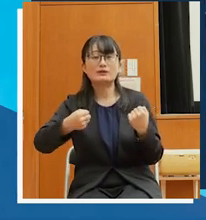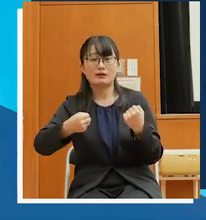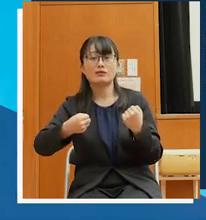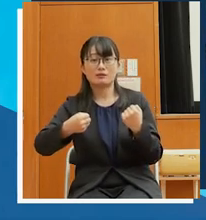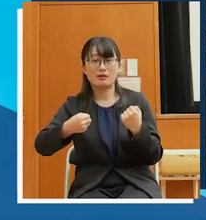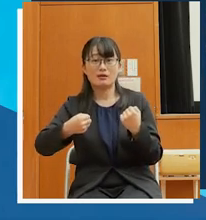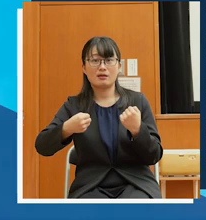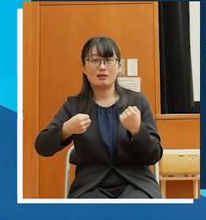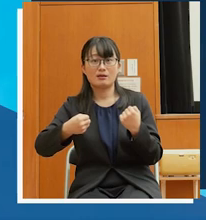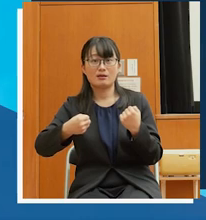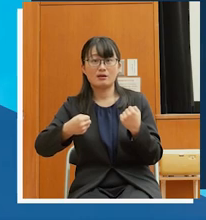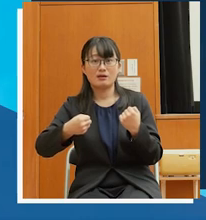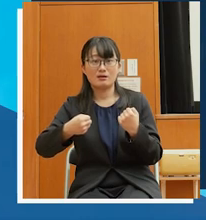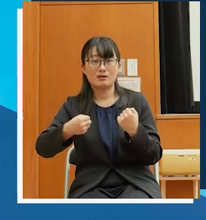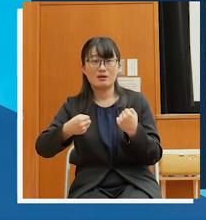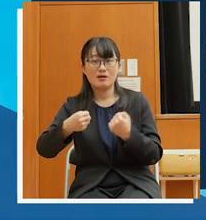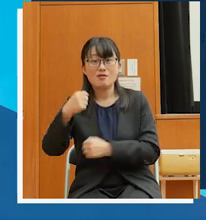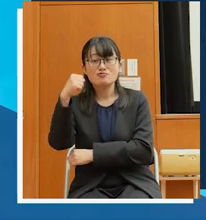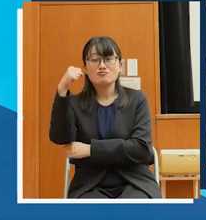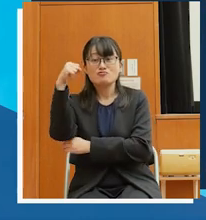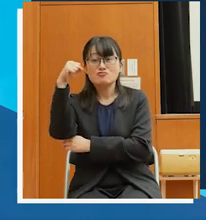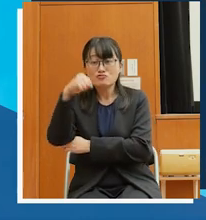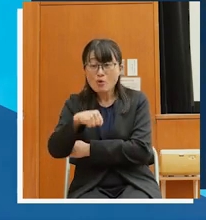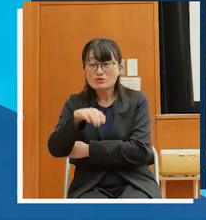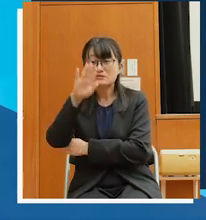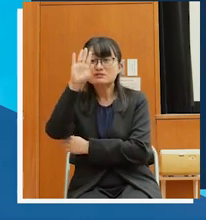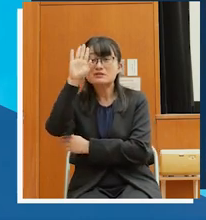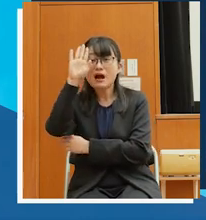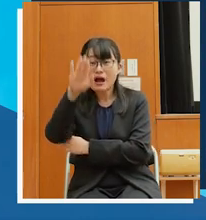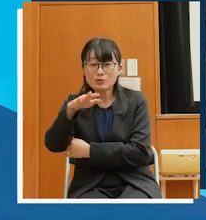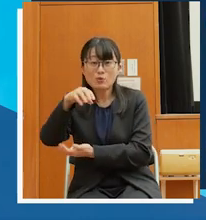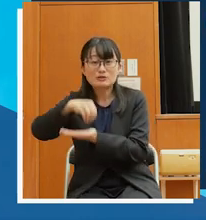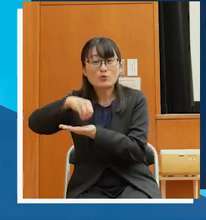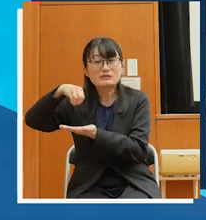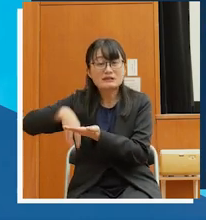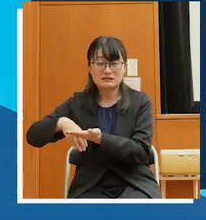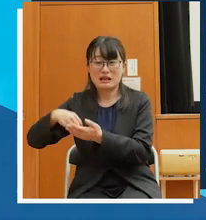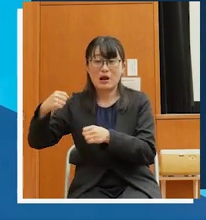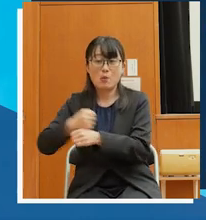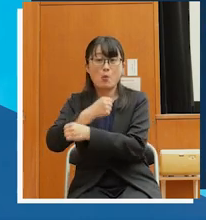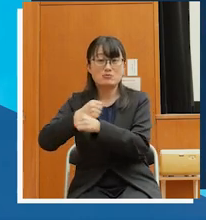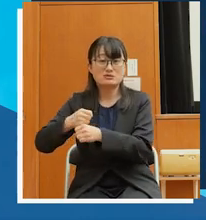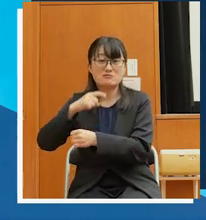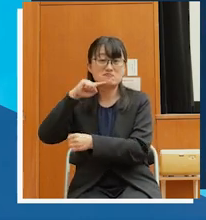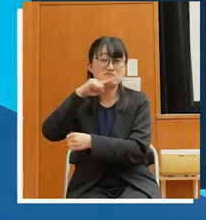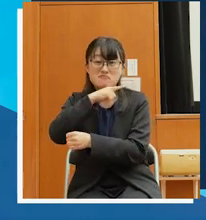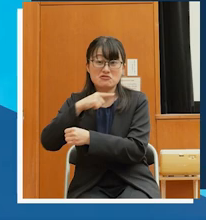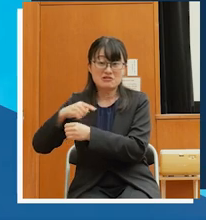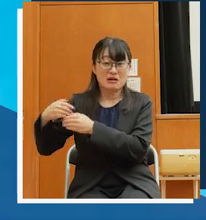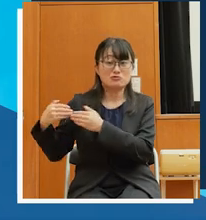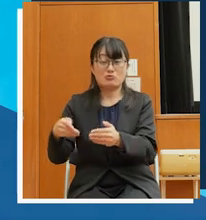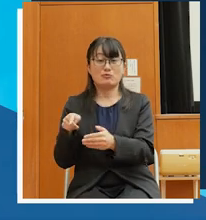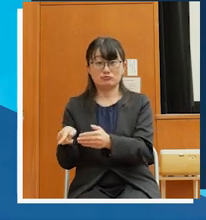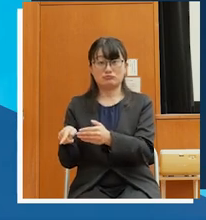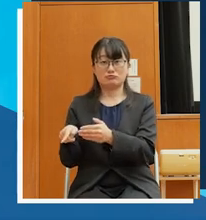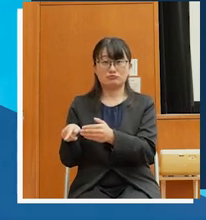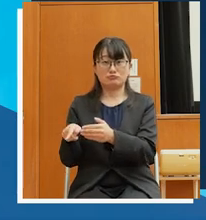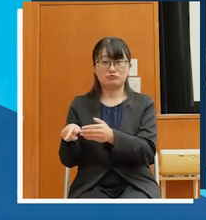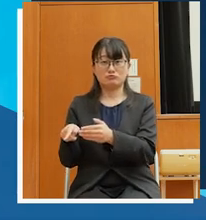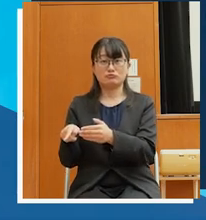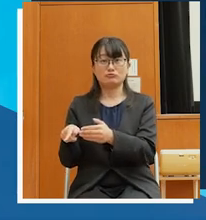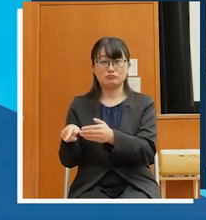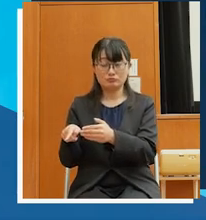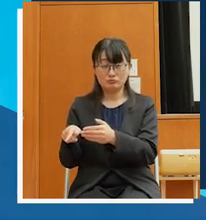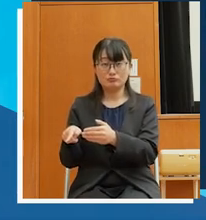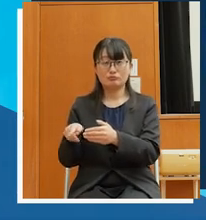承認を取り消し承認して工事を強行するということのこの出来事をどれだけこの国の